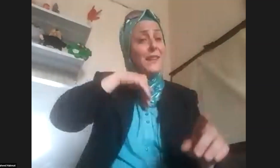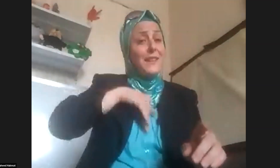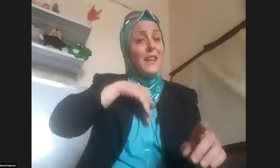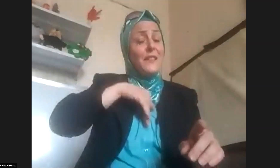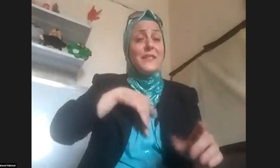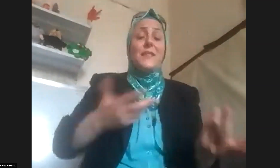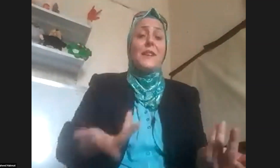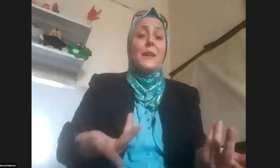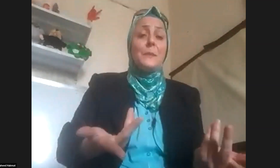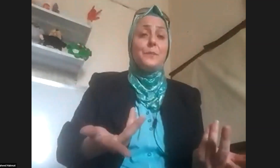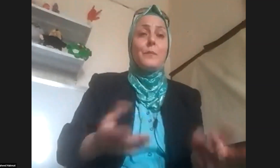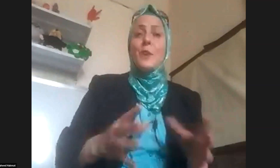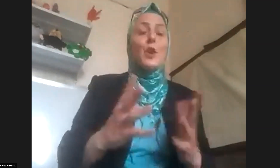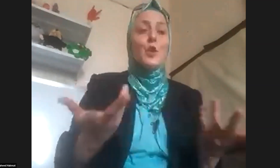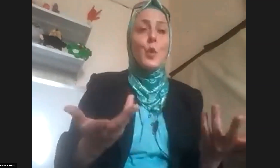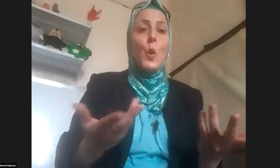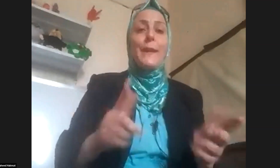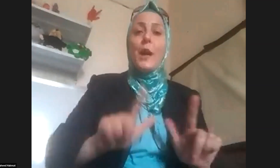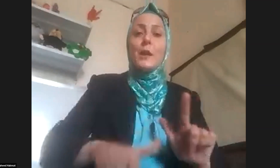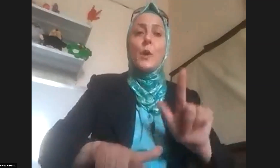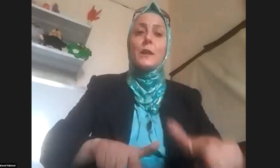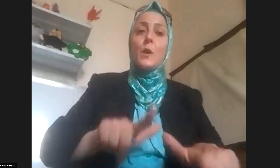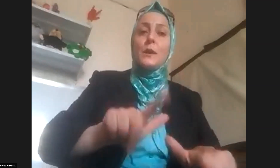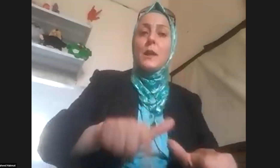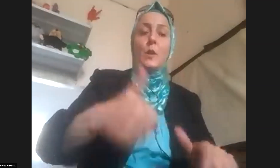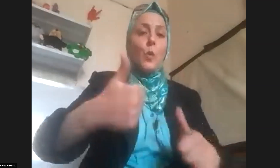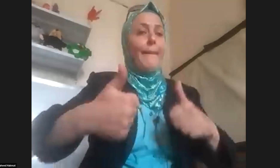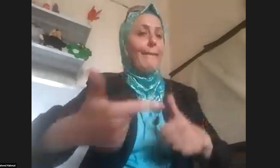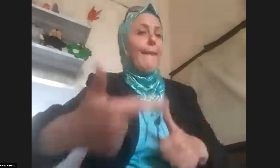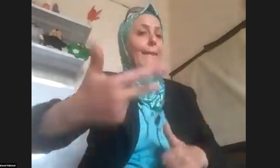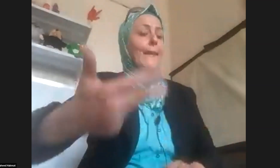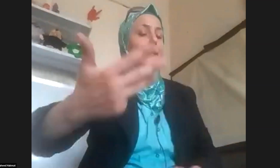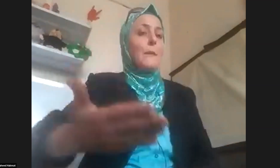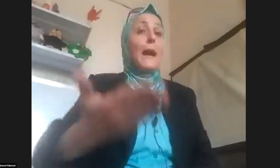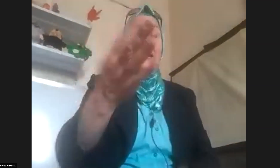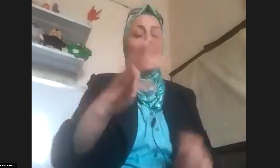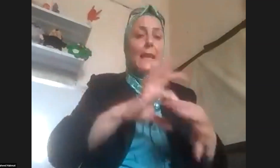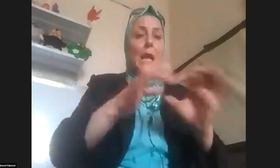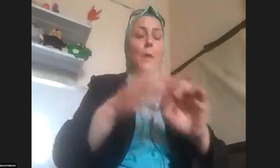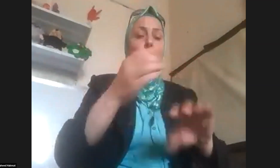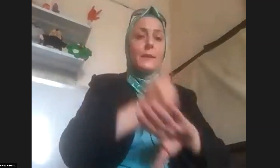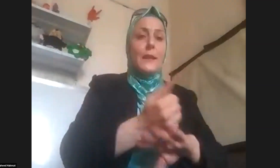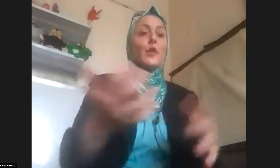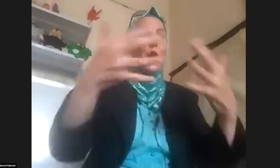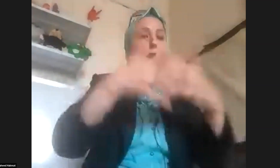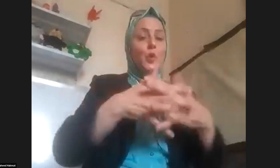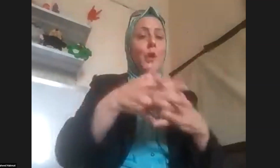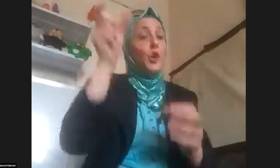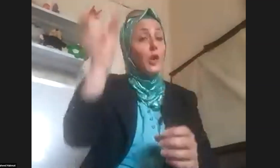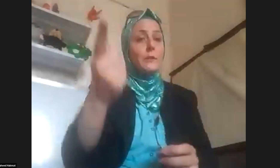شو في خطوات ممكن تاخدها مؤسساتكو شركائكو في دعم المعلمين